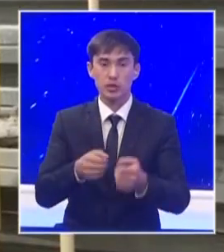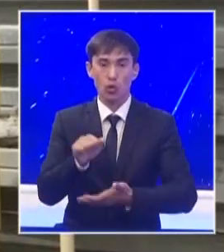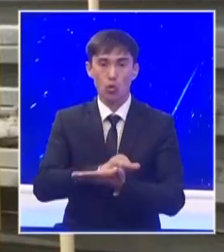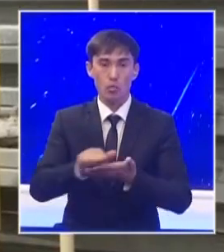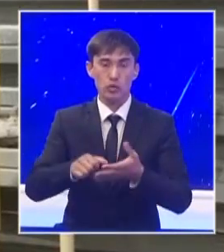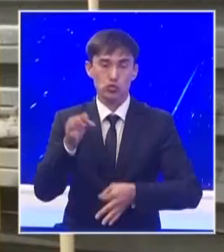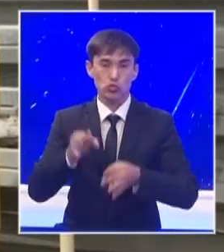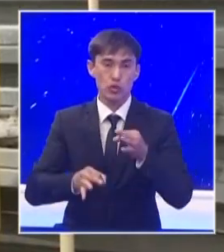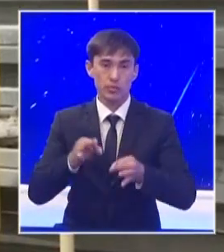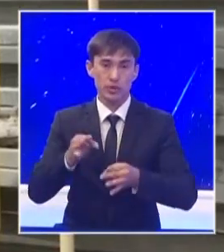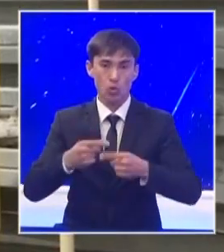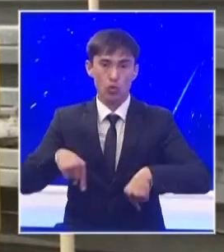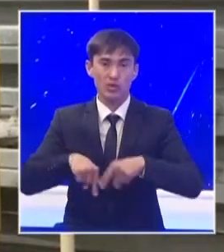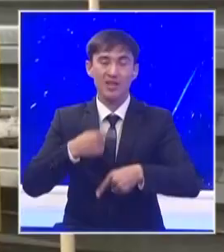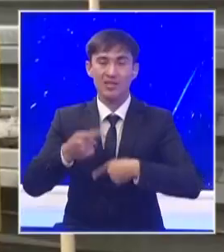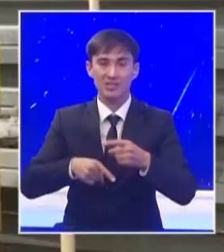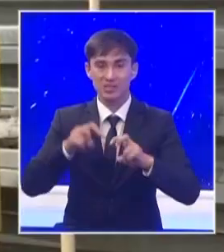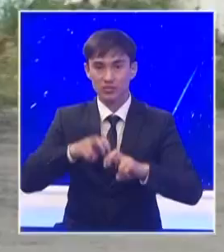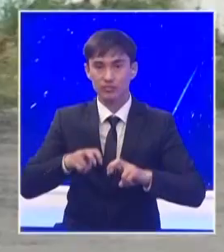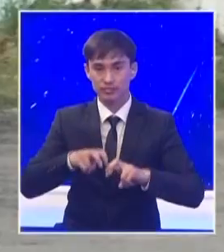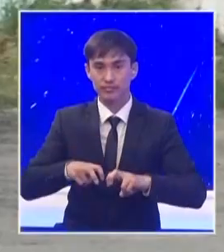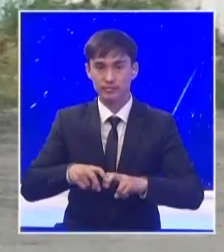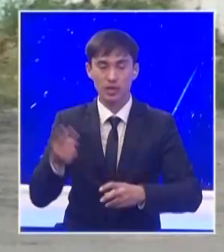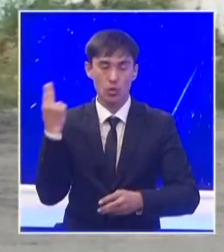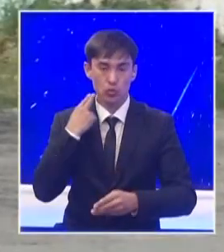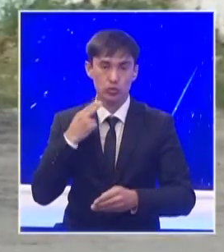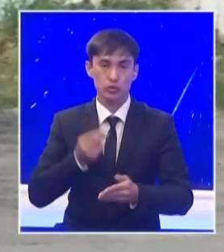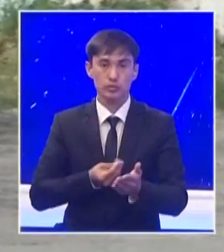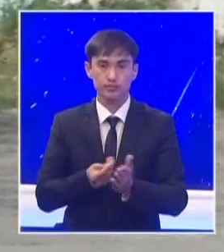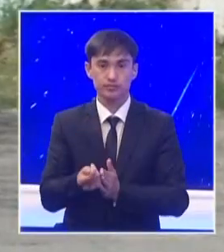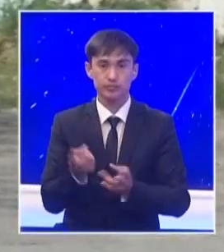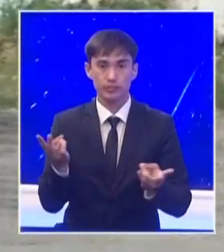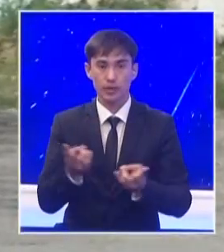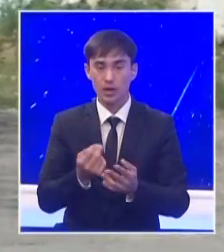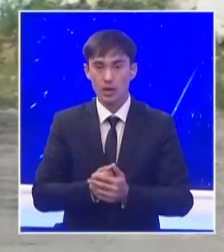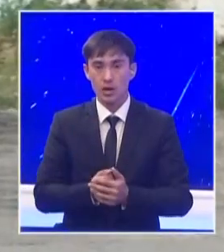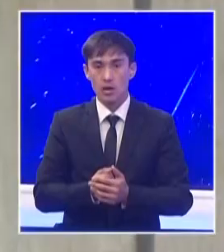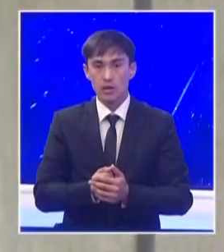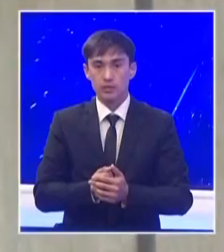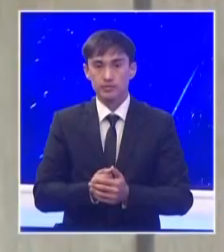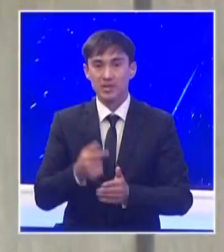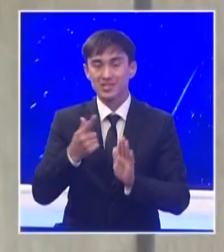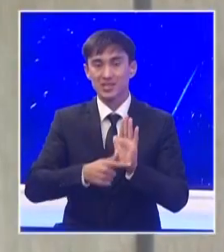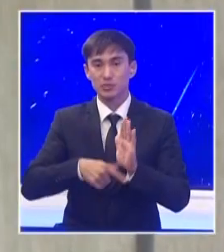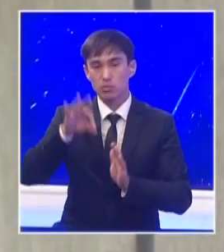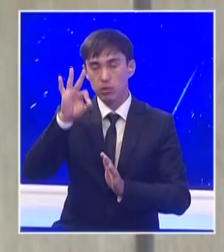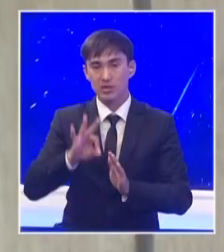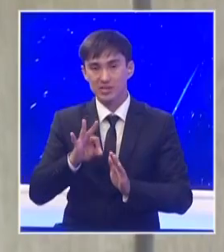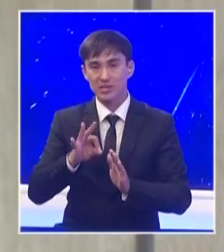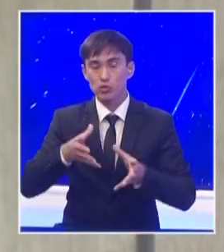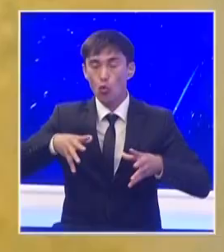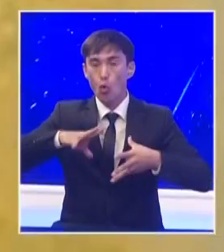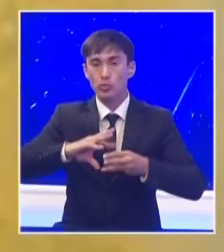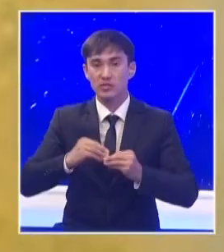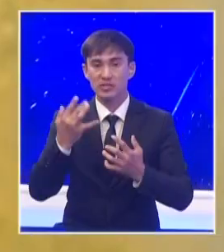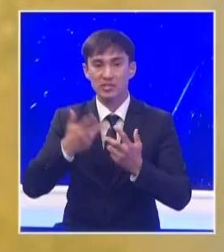органы для дальнейшего взыскания задолженности. Как выяснилось на момент публикации материала, порядка 70% из общего